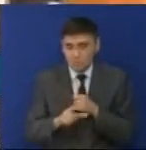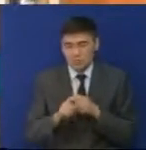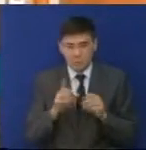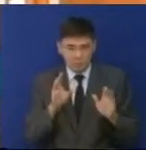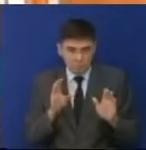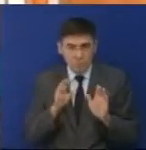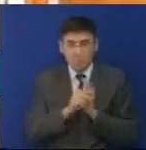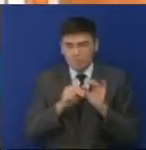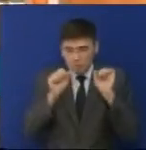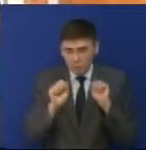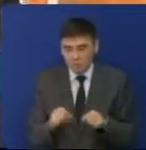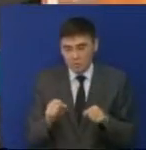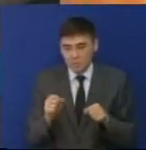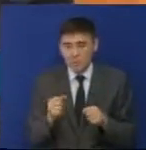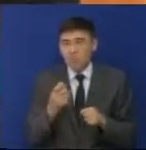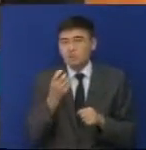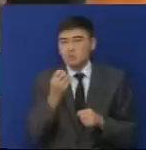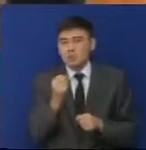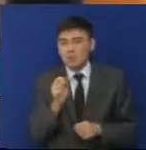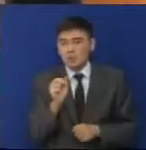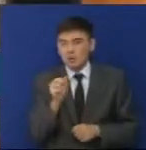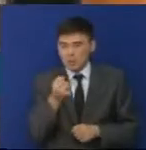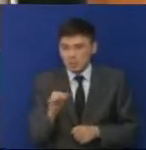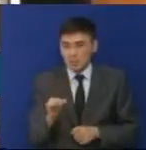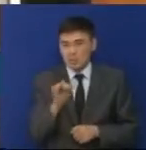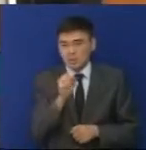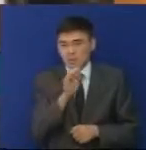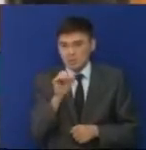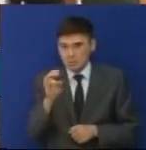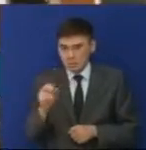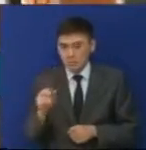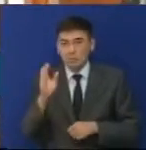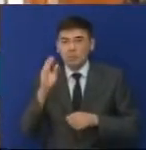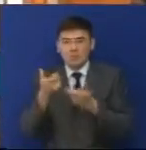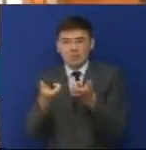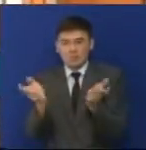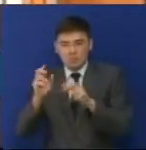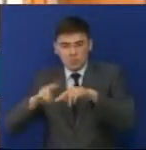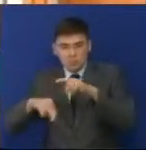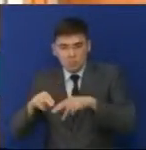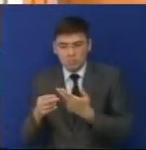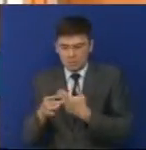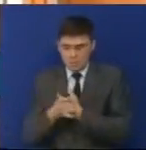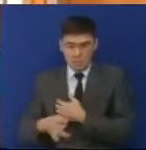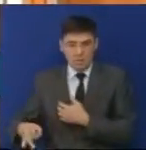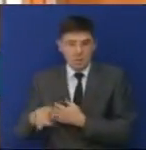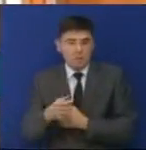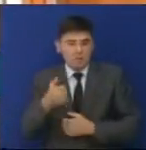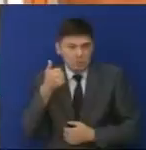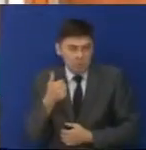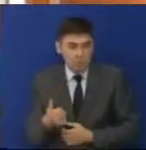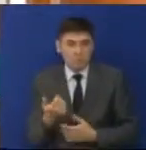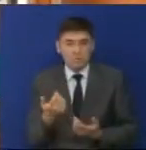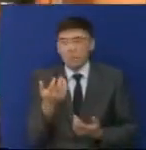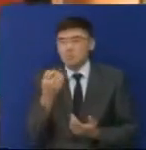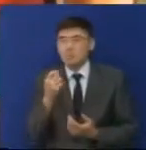таң қалдым. Оның үстіне Абай арена салынып жатқан болашағы зор аудан. Сондай-ақ бұл үйде жас отбасылардың көптігі қуантады.